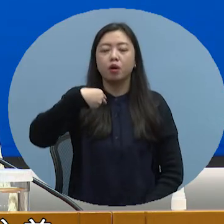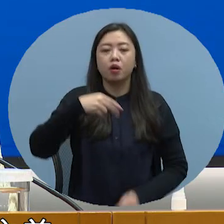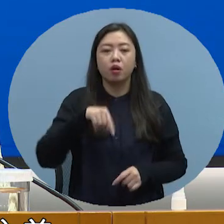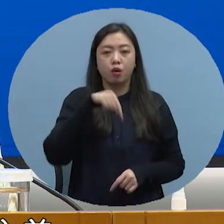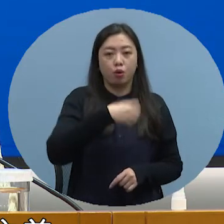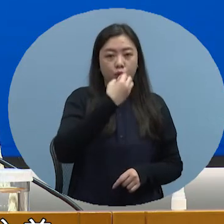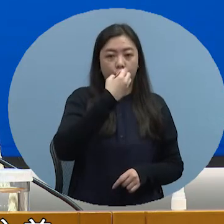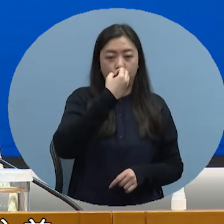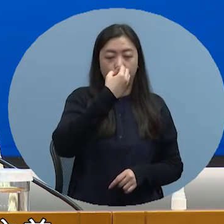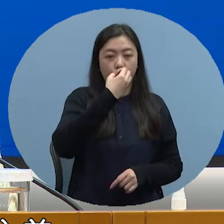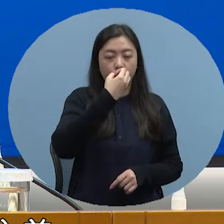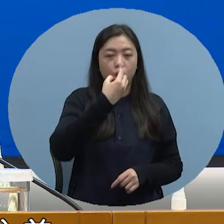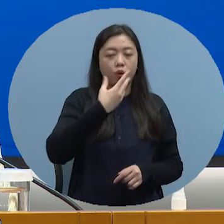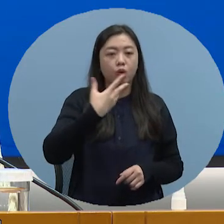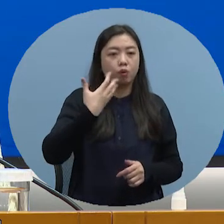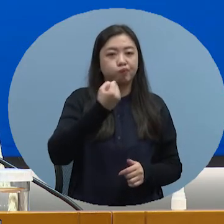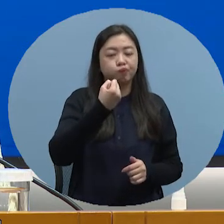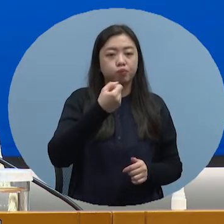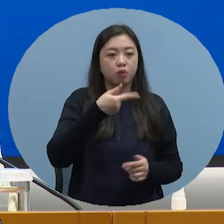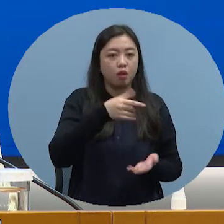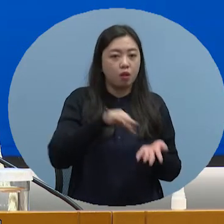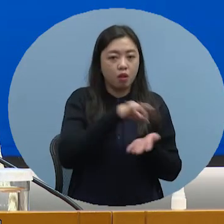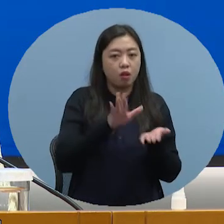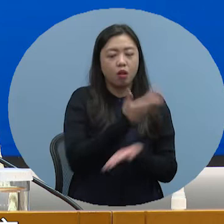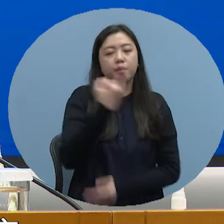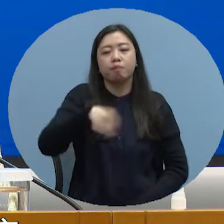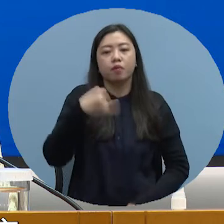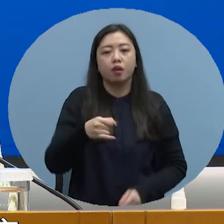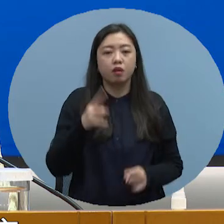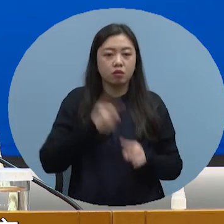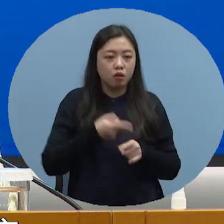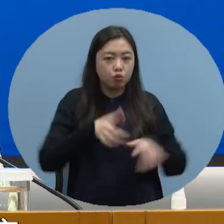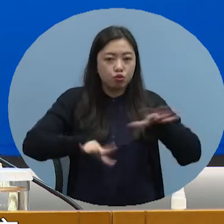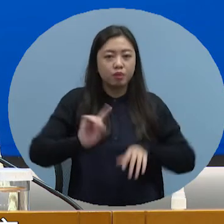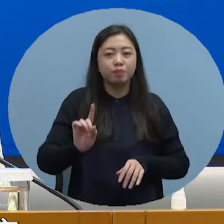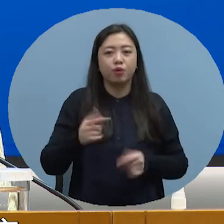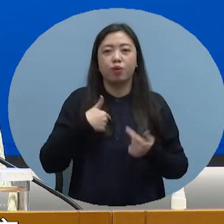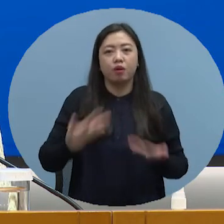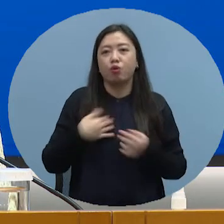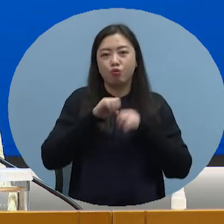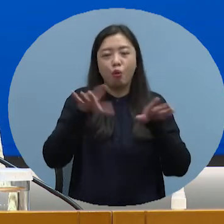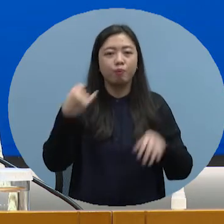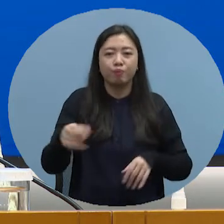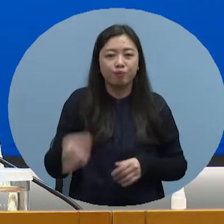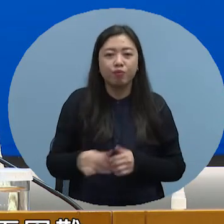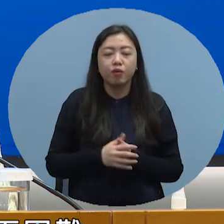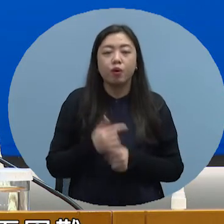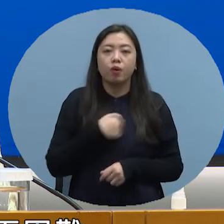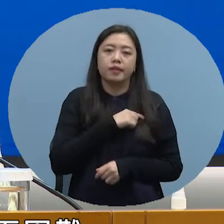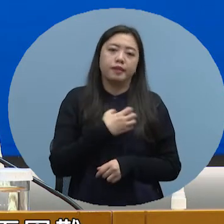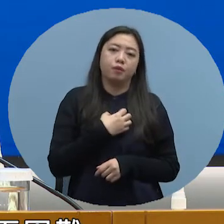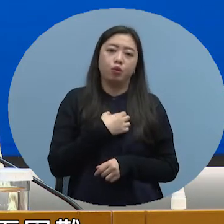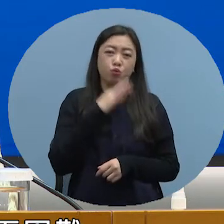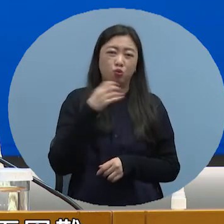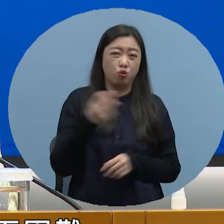是不能無特區之手，所以這個怎樣處理呢，我今天真的說不到給大家聽，但我只會覺得呢，再